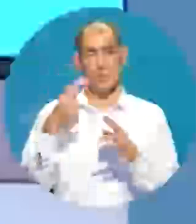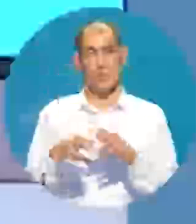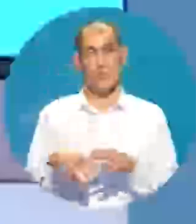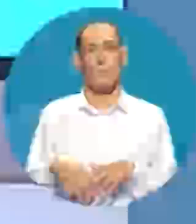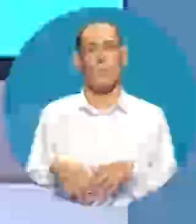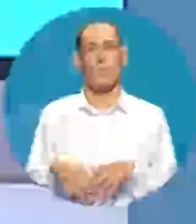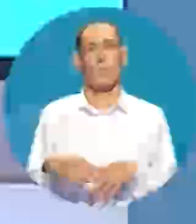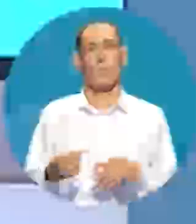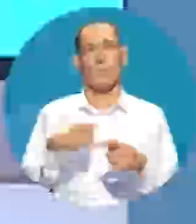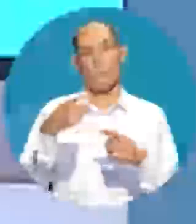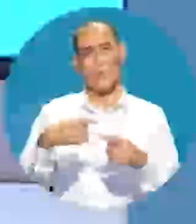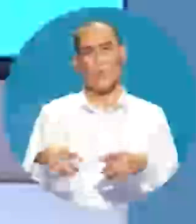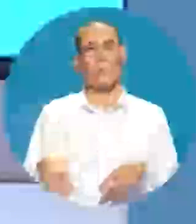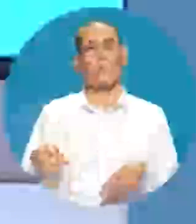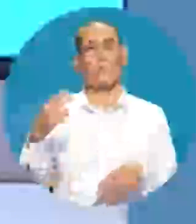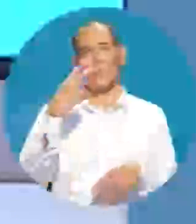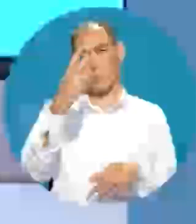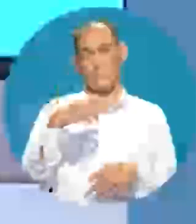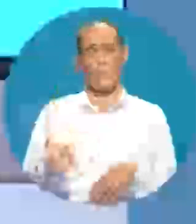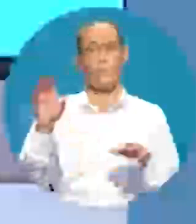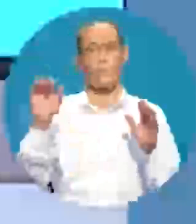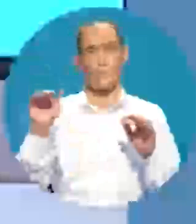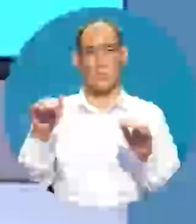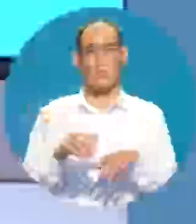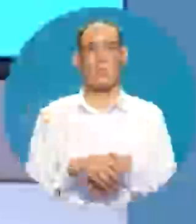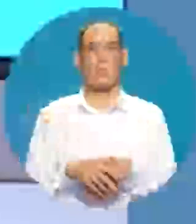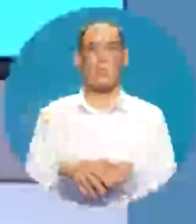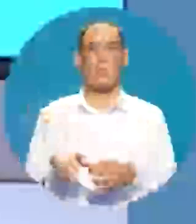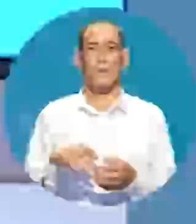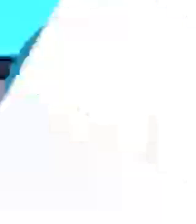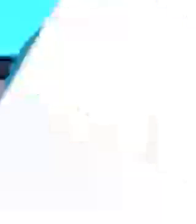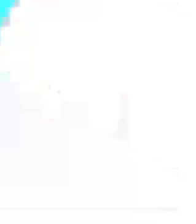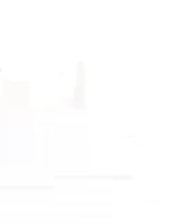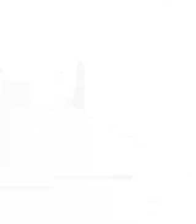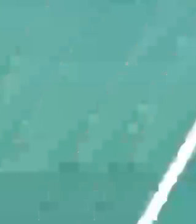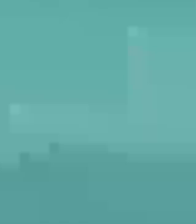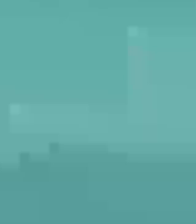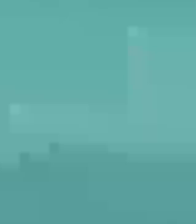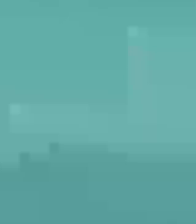жұмақлаймын. Сіздерменен келесі санда көріскенше, қоштасып қаламын.